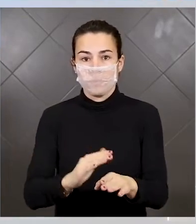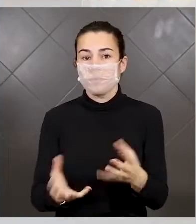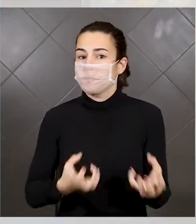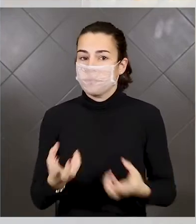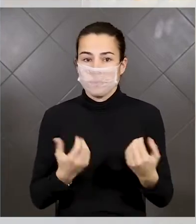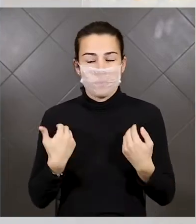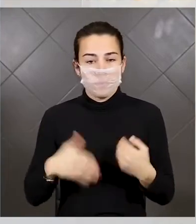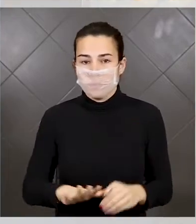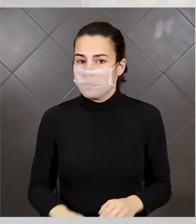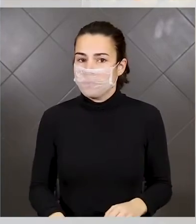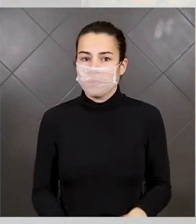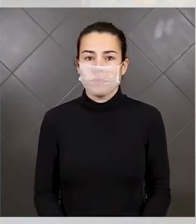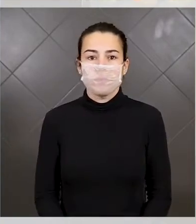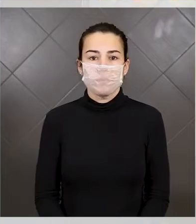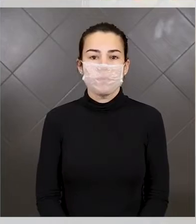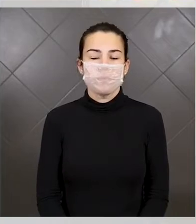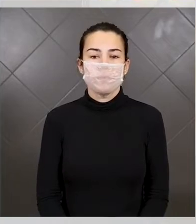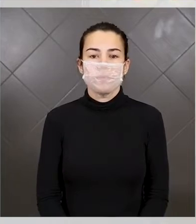I ara el que farem serà passar la puntilla